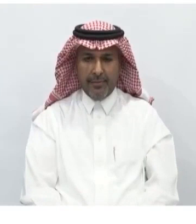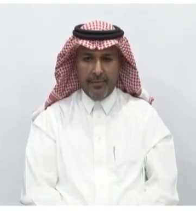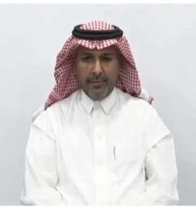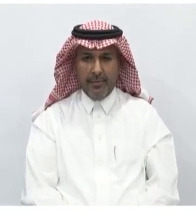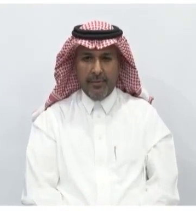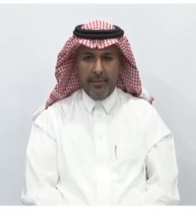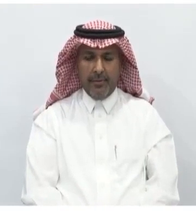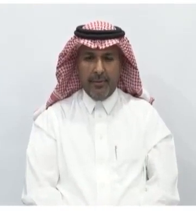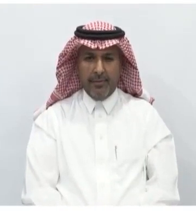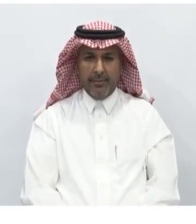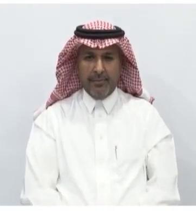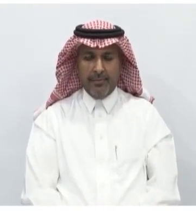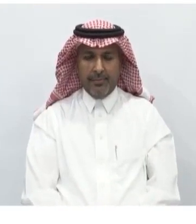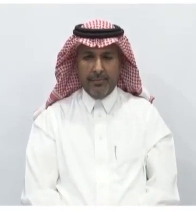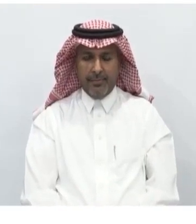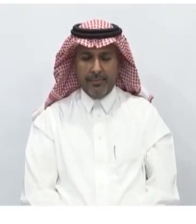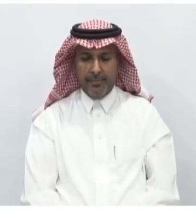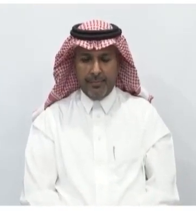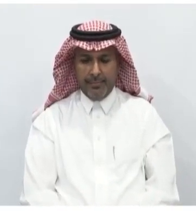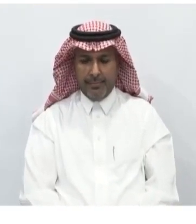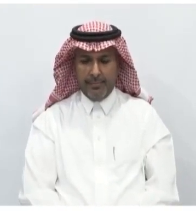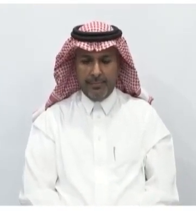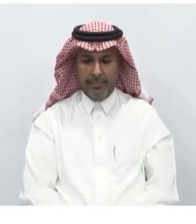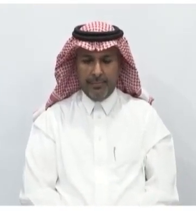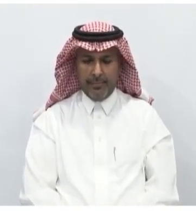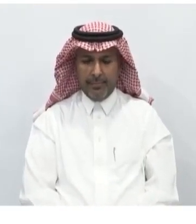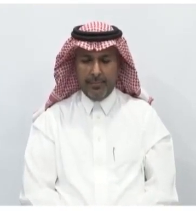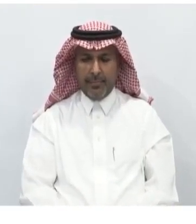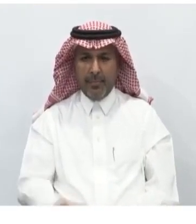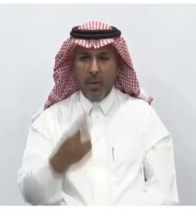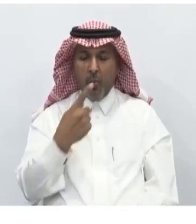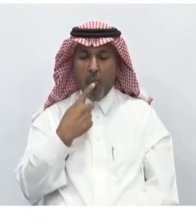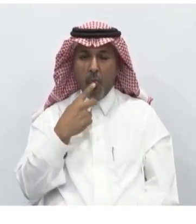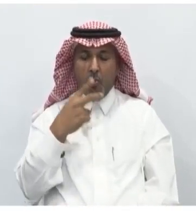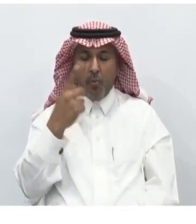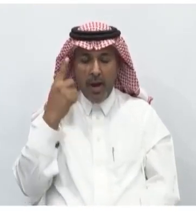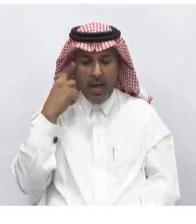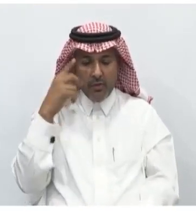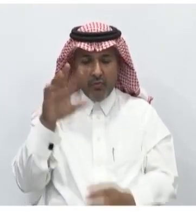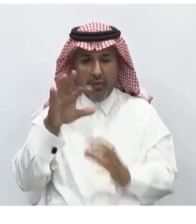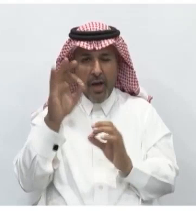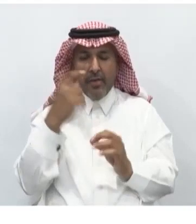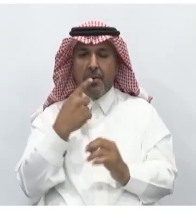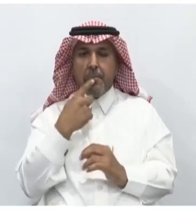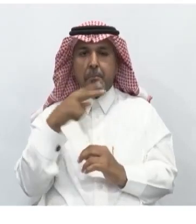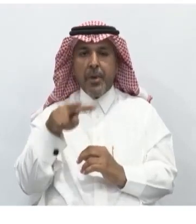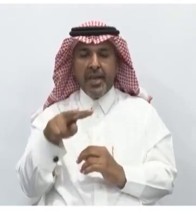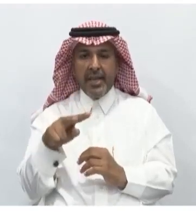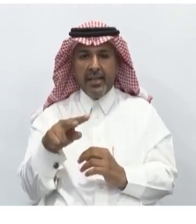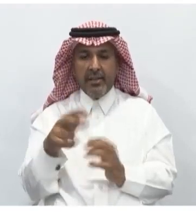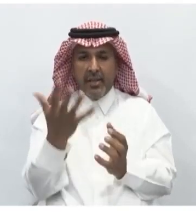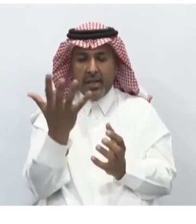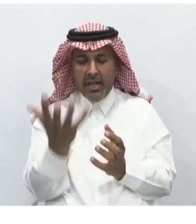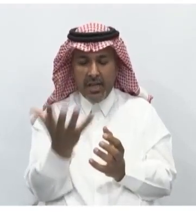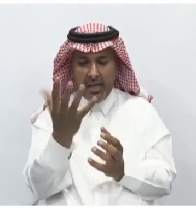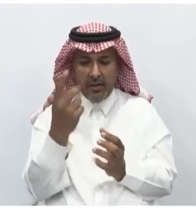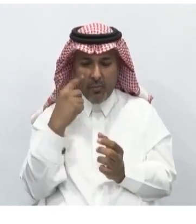أولًا نفترض أن لديك 100 جرام من العينة. احسب عدد المولات لكل مركب.